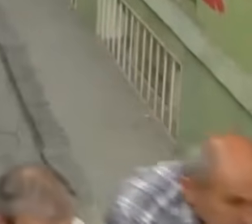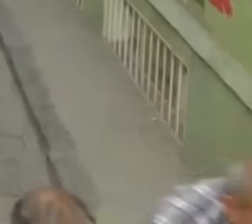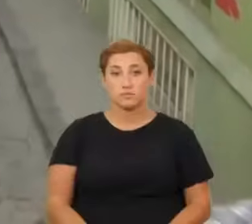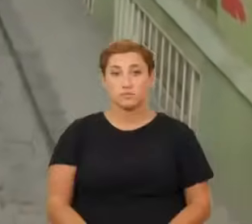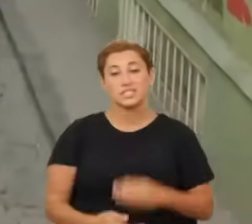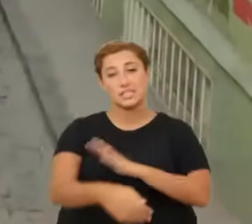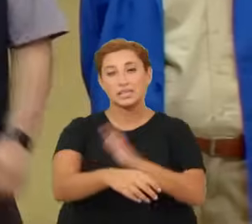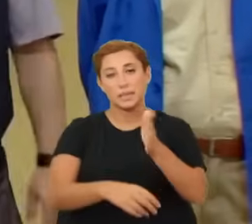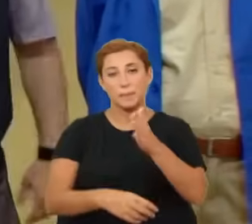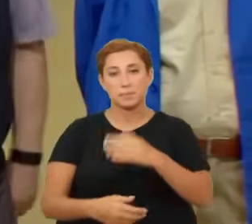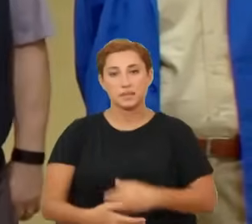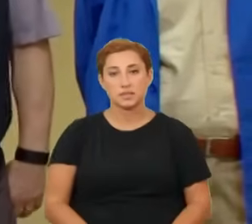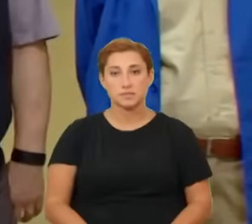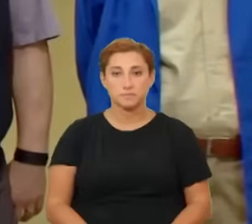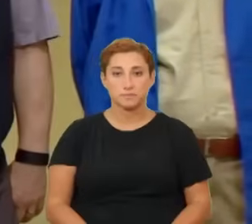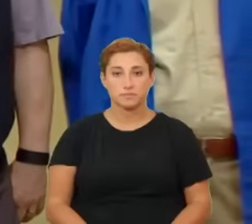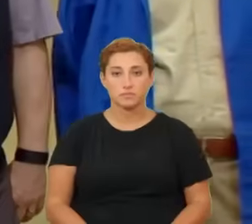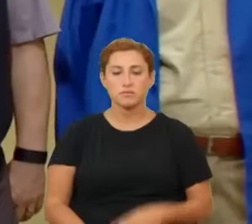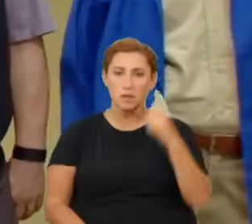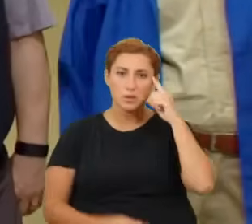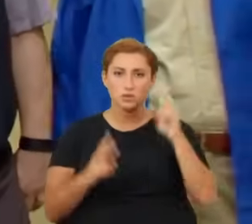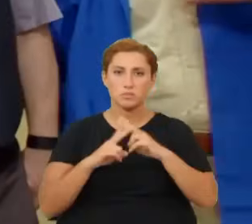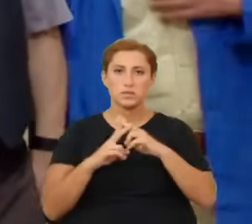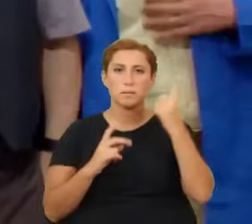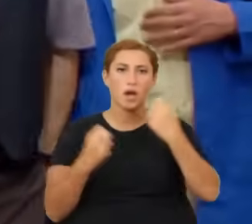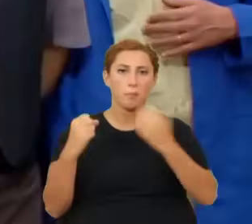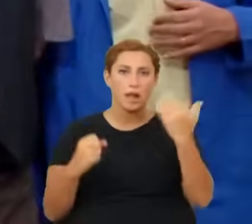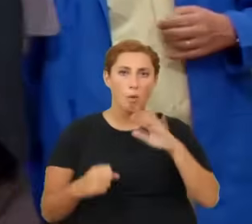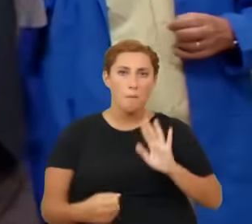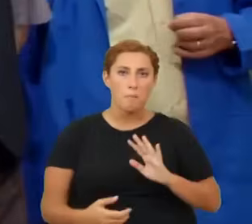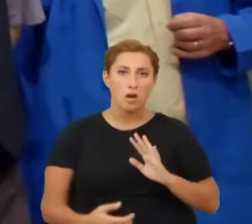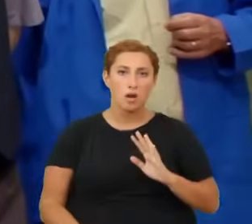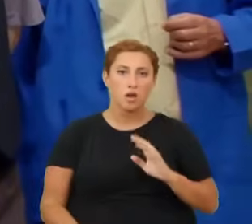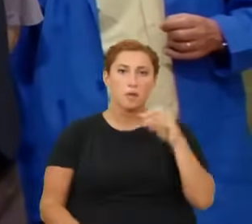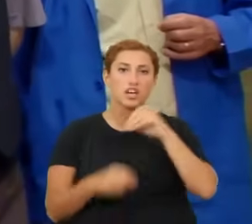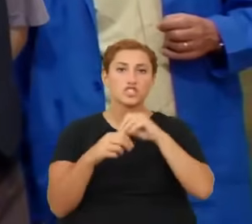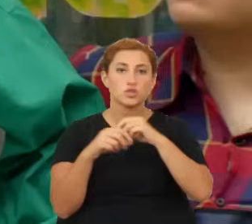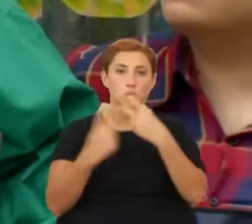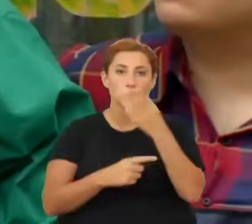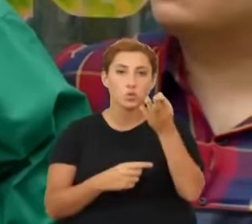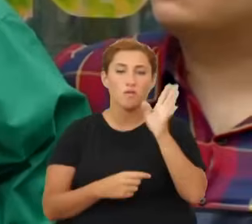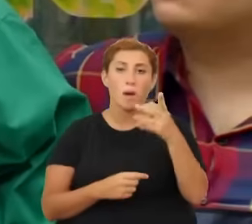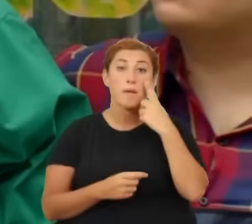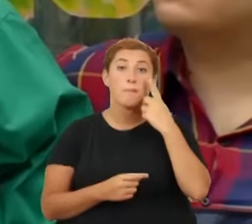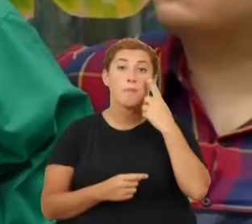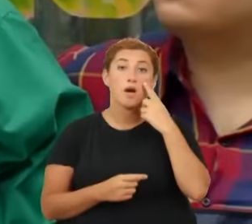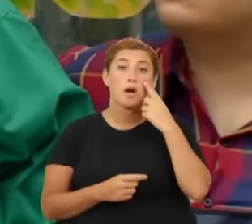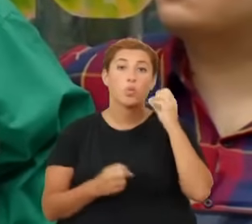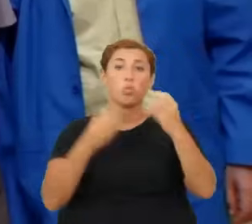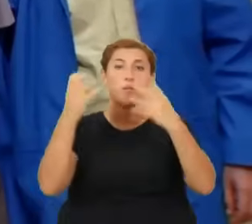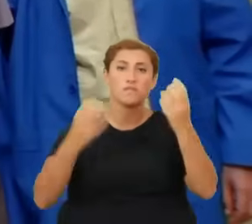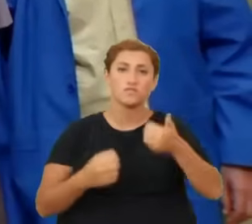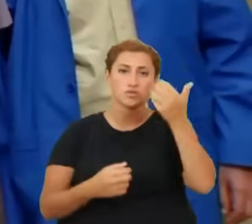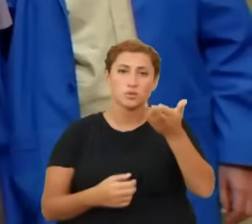Şöyle. Sağa yap hafif. Başkomiserim, bir resmi araç geliyor ama. Lan bak, içindeki de Yusuf. Ya bak hele bak kardeşim, duman